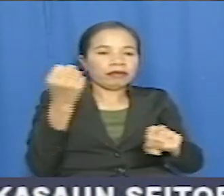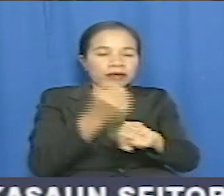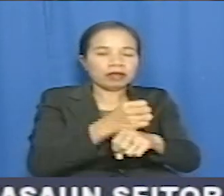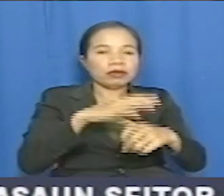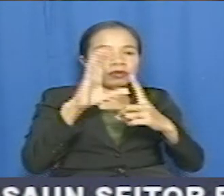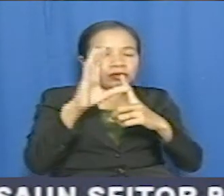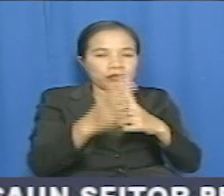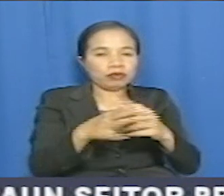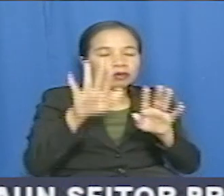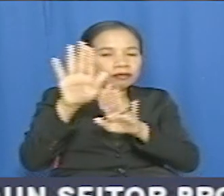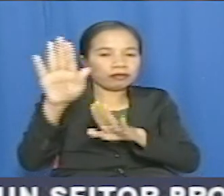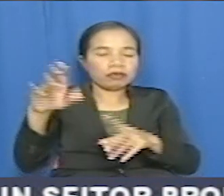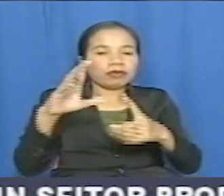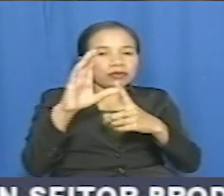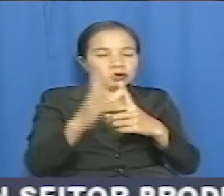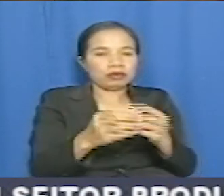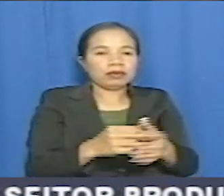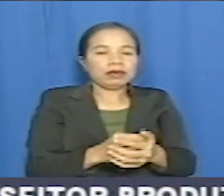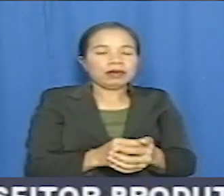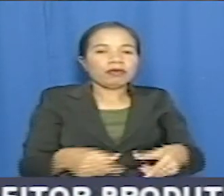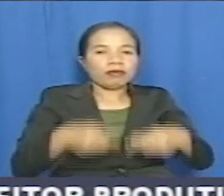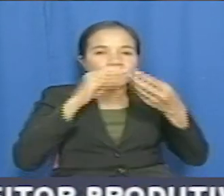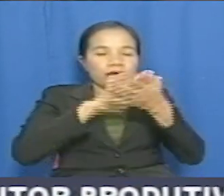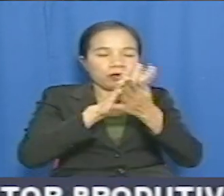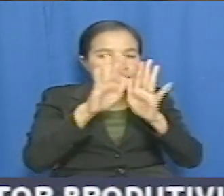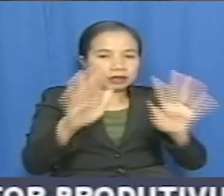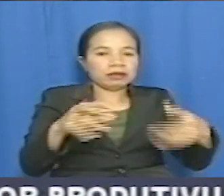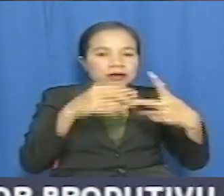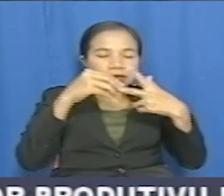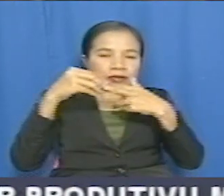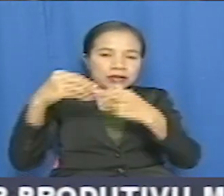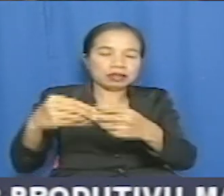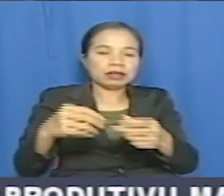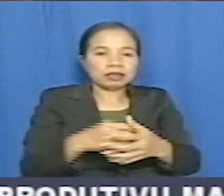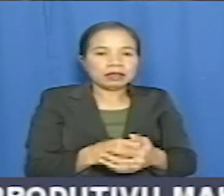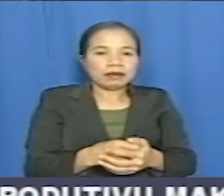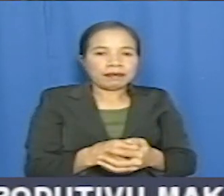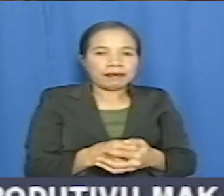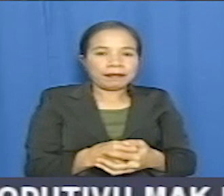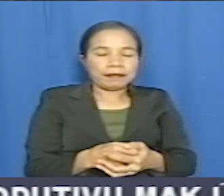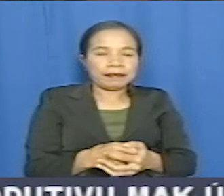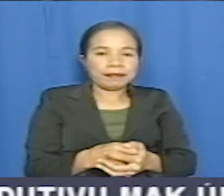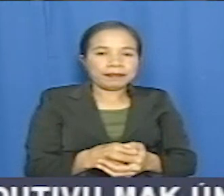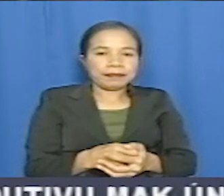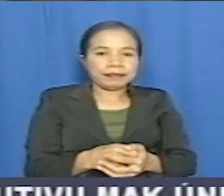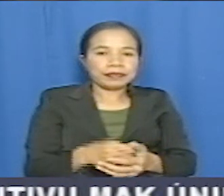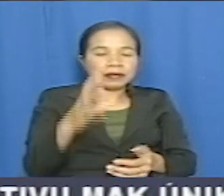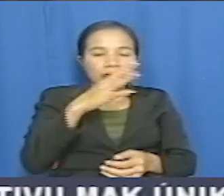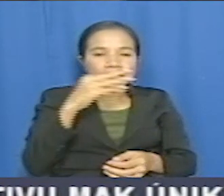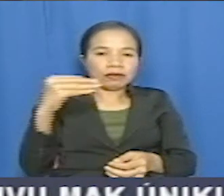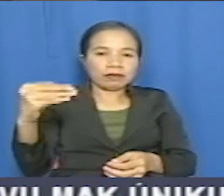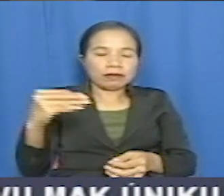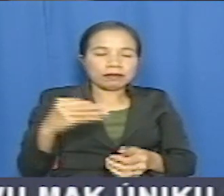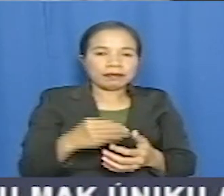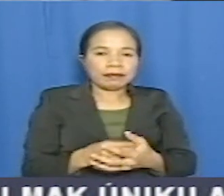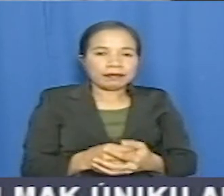fo duni matak malire mai liliu mina matak feto maus nomos mina